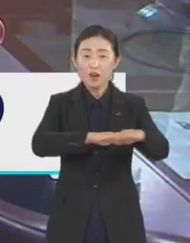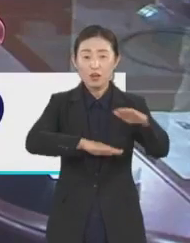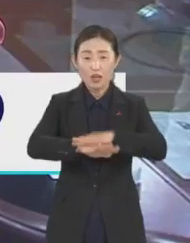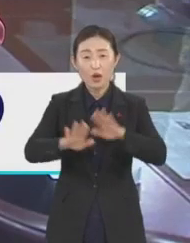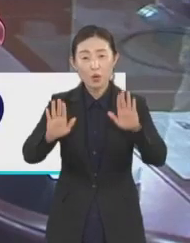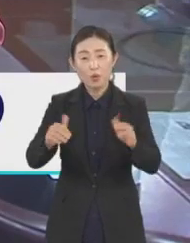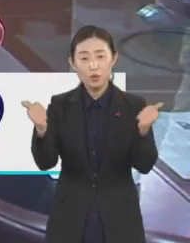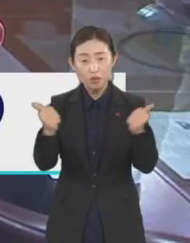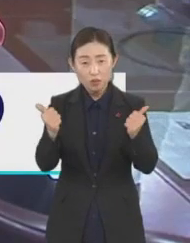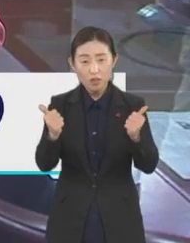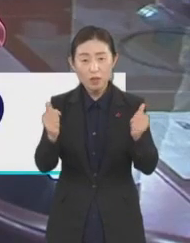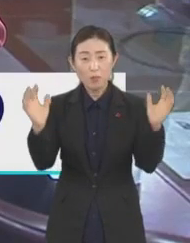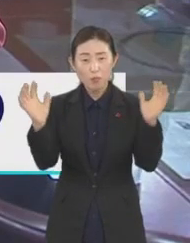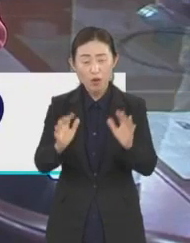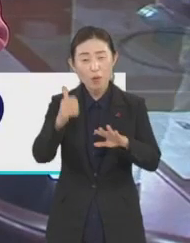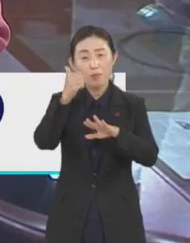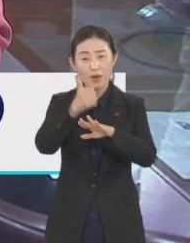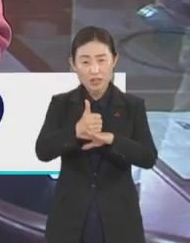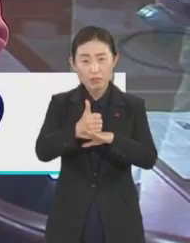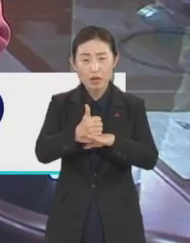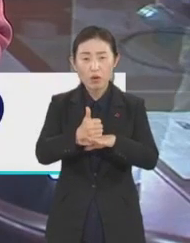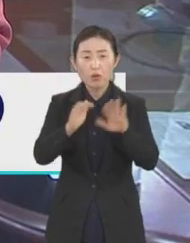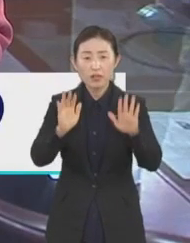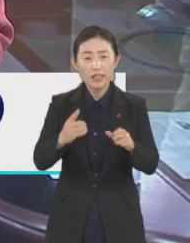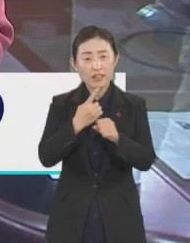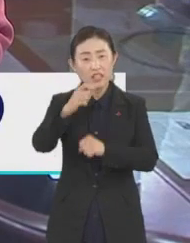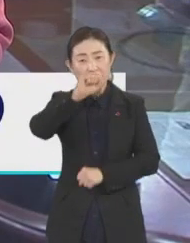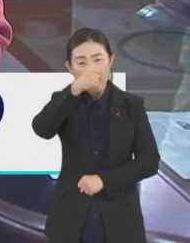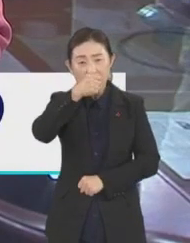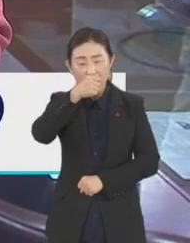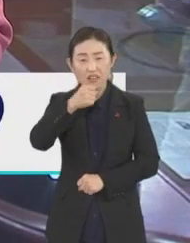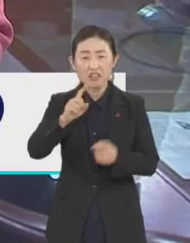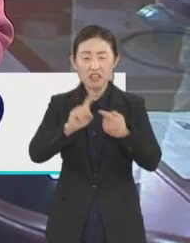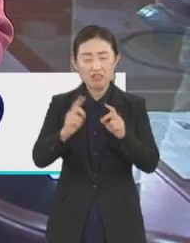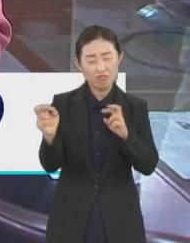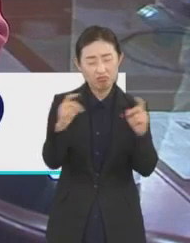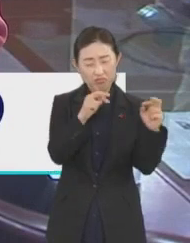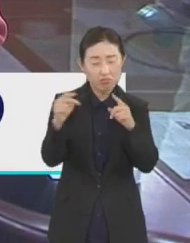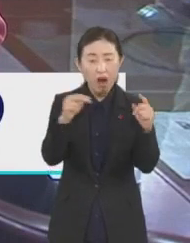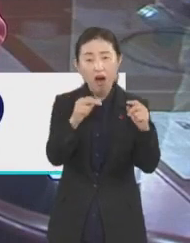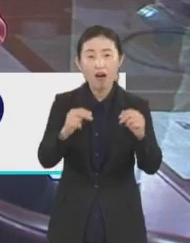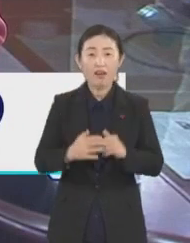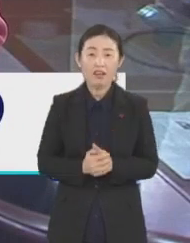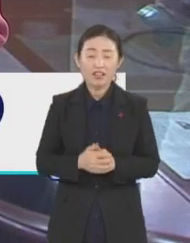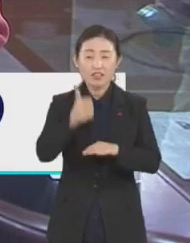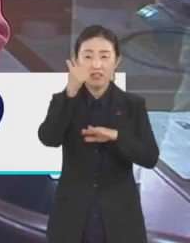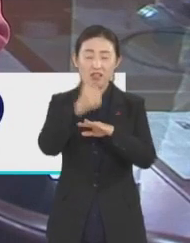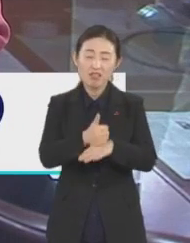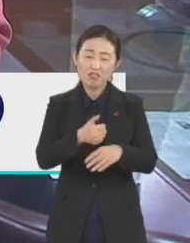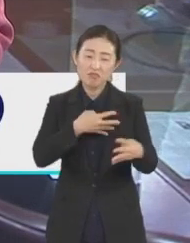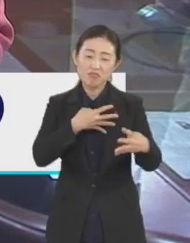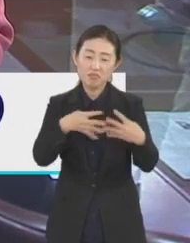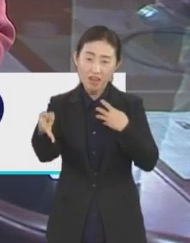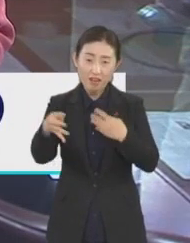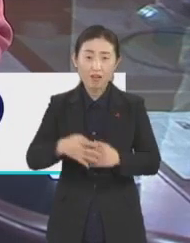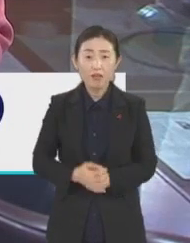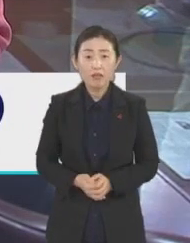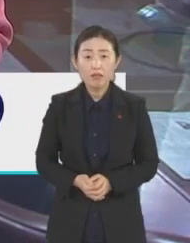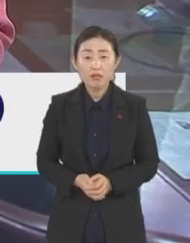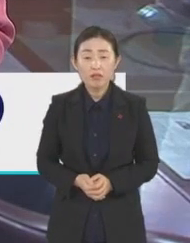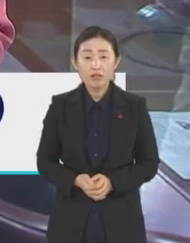여야가 올해 정기국회 마지막 날인 오늘까지 내년도 예산안을 두고 팽팽히 맞서면서 결국 회기내 처리가